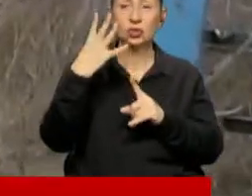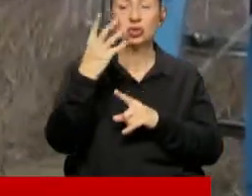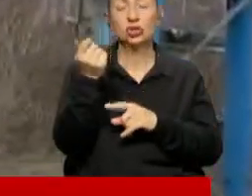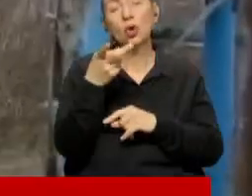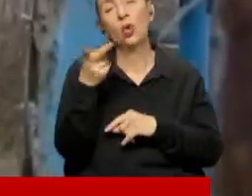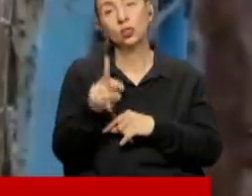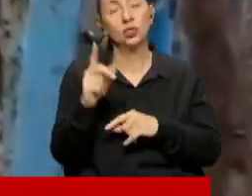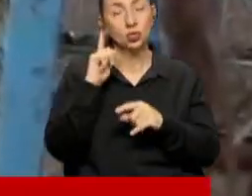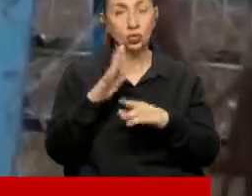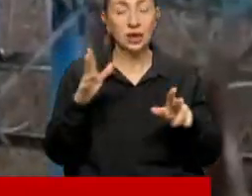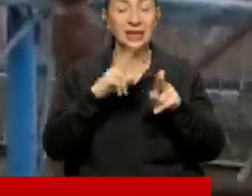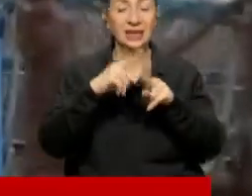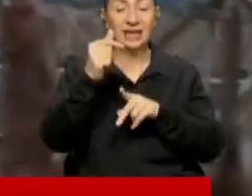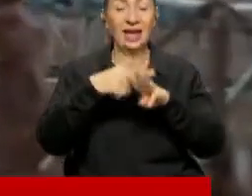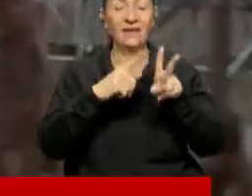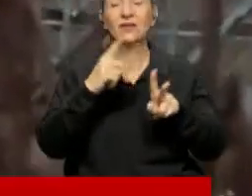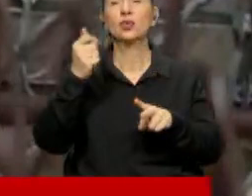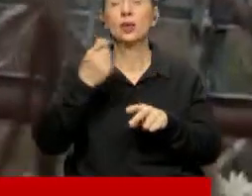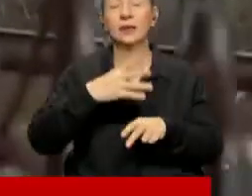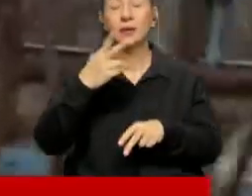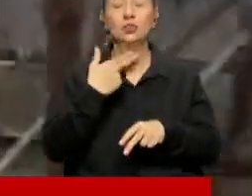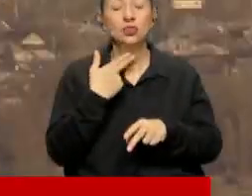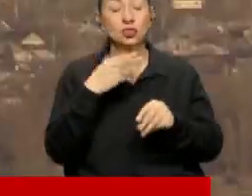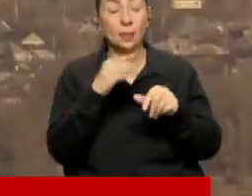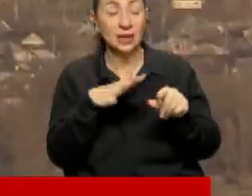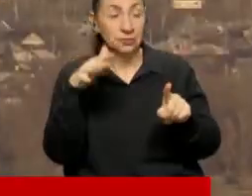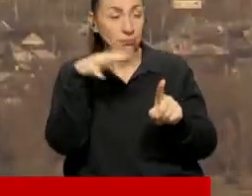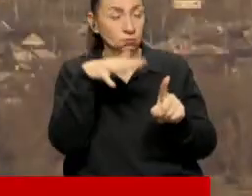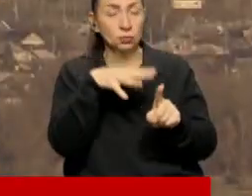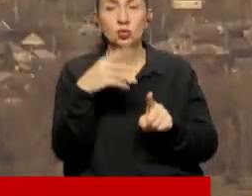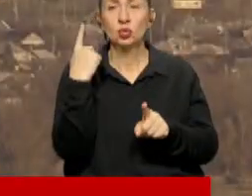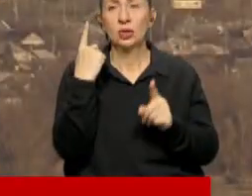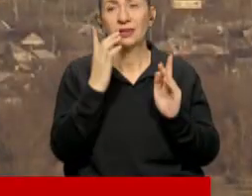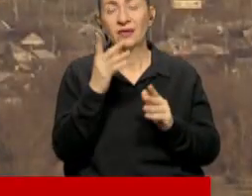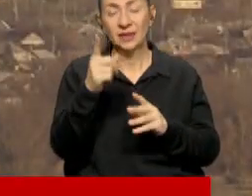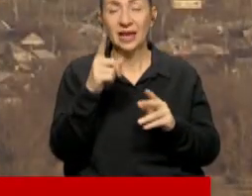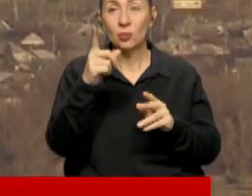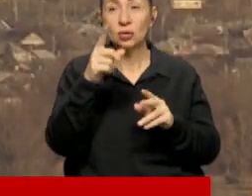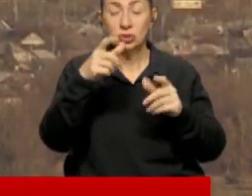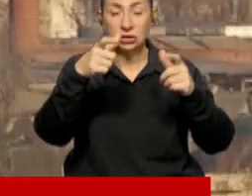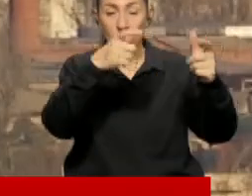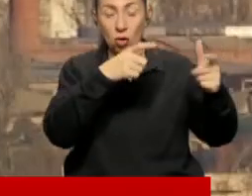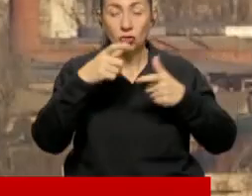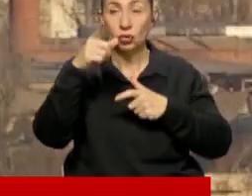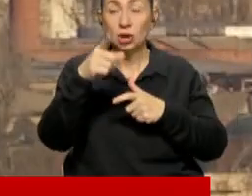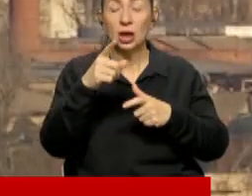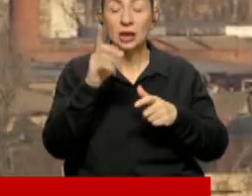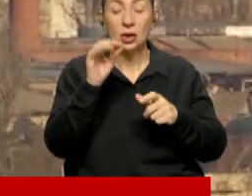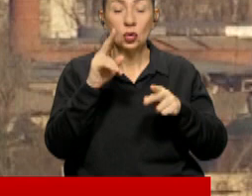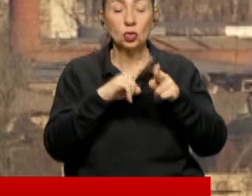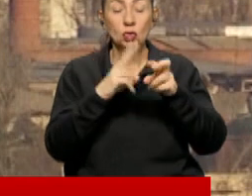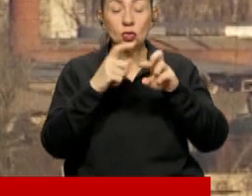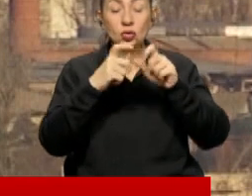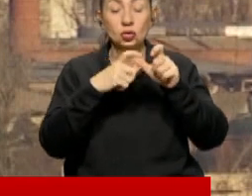kişinin öldüğünü duyurdu. Kiev yönetimi Rus topraklarına yönelik saldırılarına dün de devam etti. Kamikaze dronlar bu kez Kursk askeri